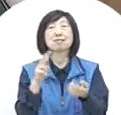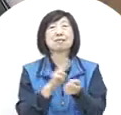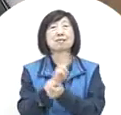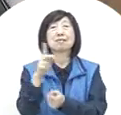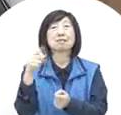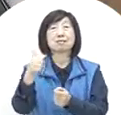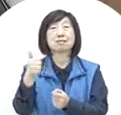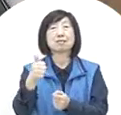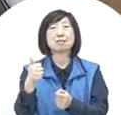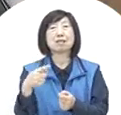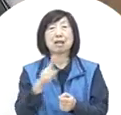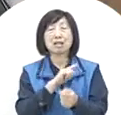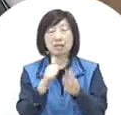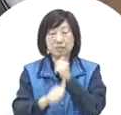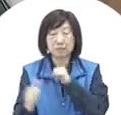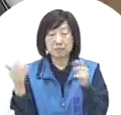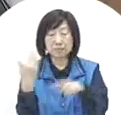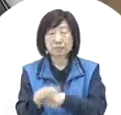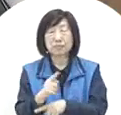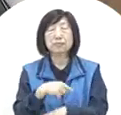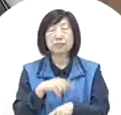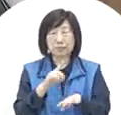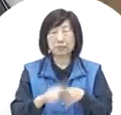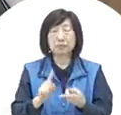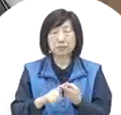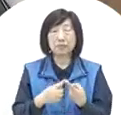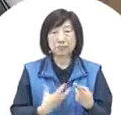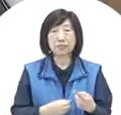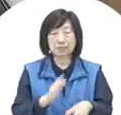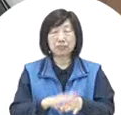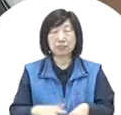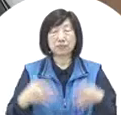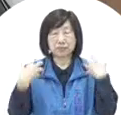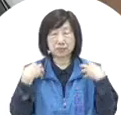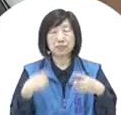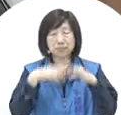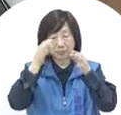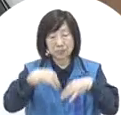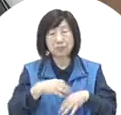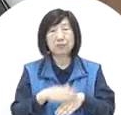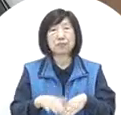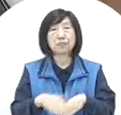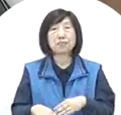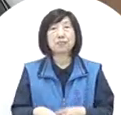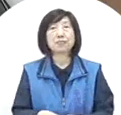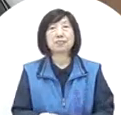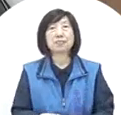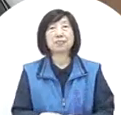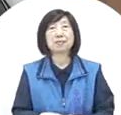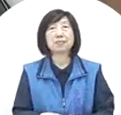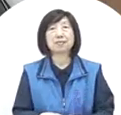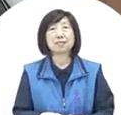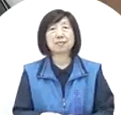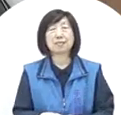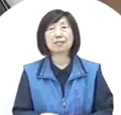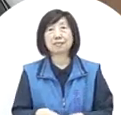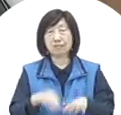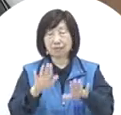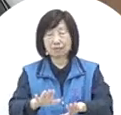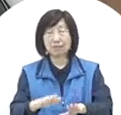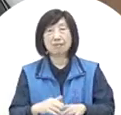受，会自我反省，负起全部责任，也会检视所有过程。在今